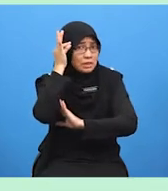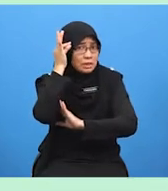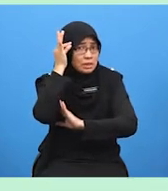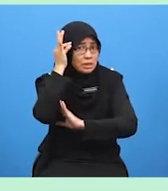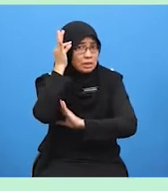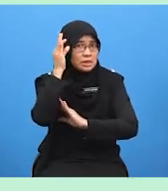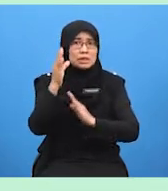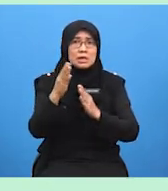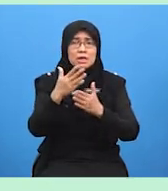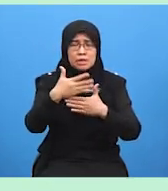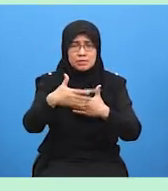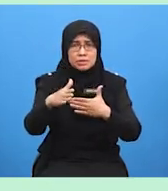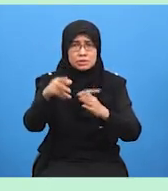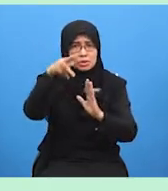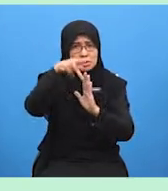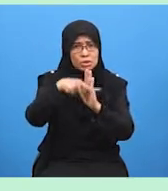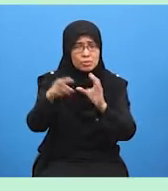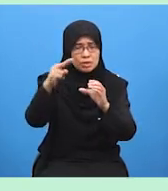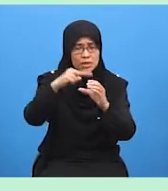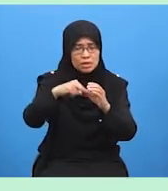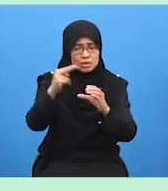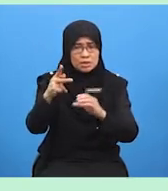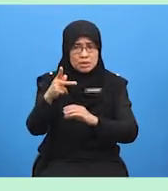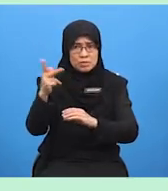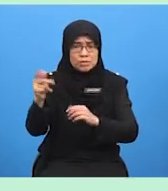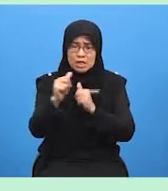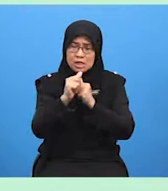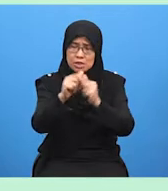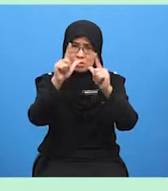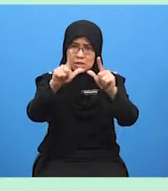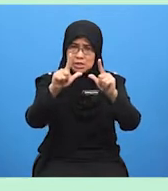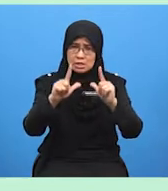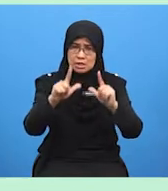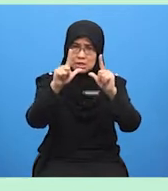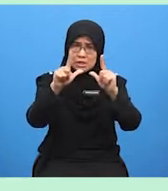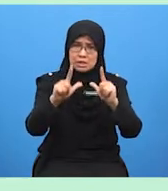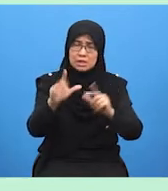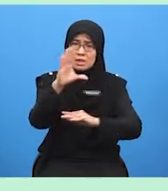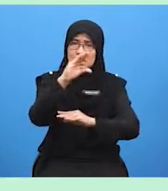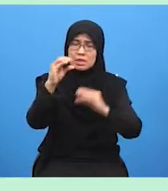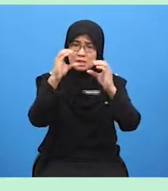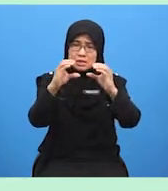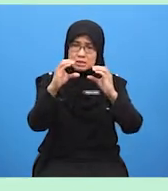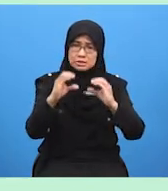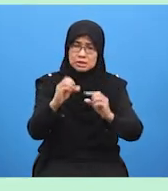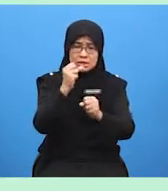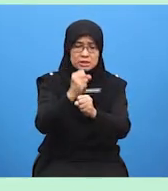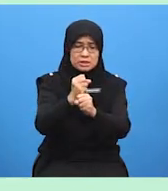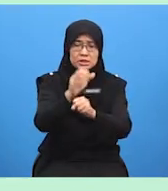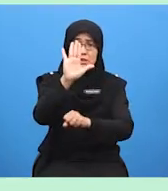Seterusnya, penghasilan produk mengikut langkah-langkah dan cara kerja yang betul.